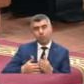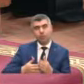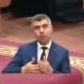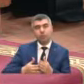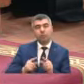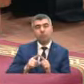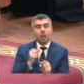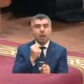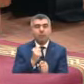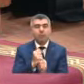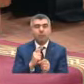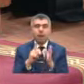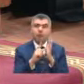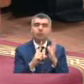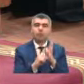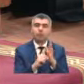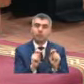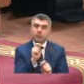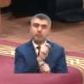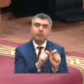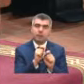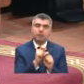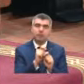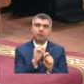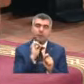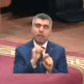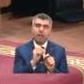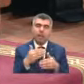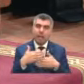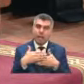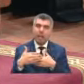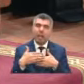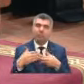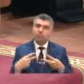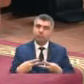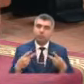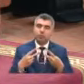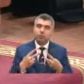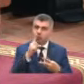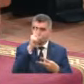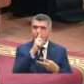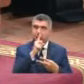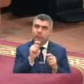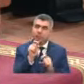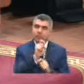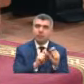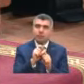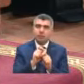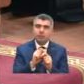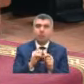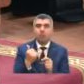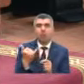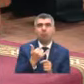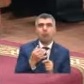إطار العمل ديال أعوان السلطة، واللي غنحاولوا ما أمكن أن نخرجوا في القريب العاجل، خدامين عليه باش نعطيو واحد الإطار اللي